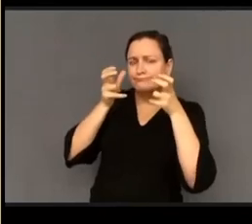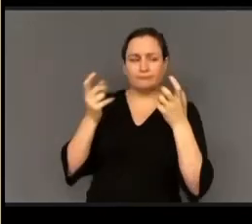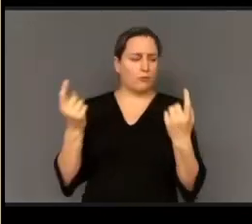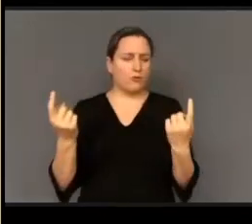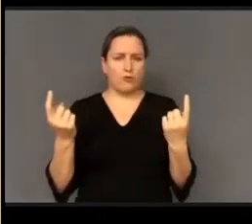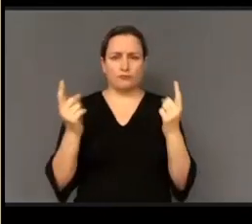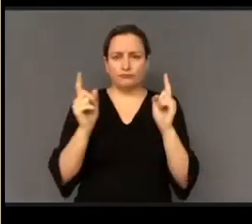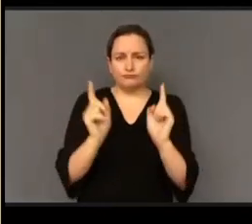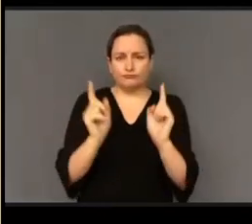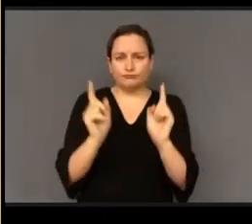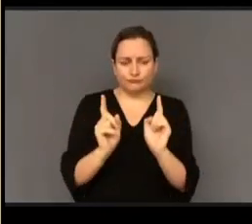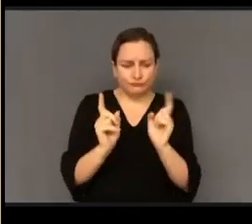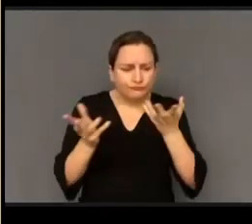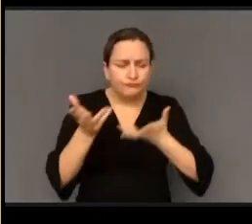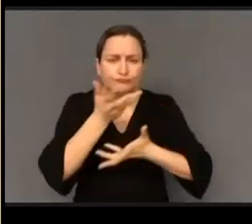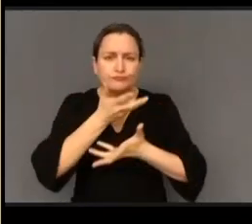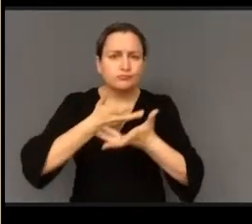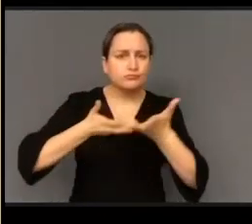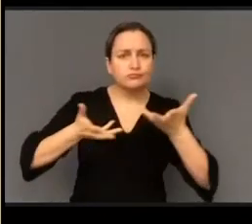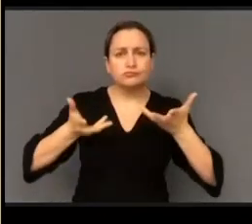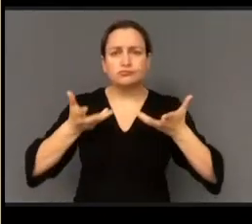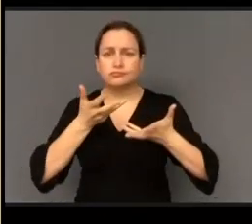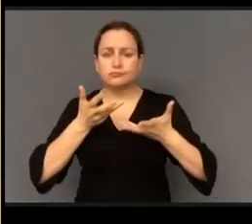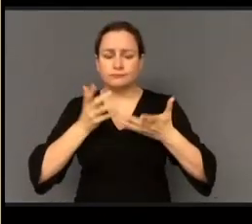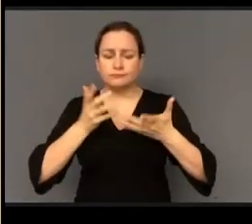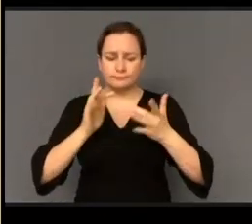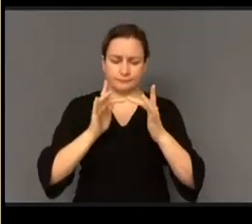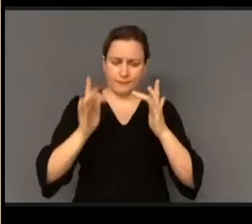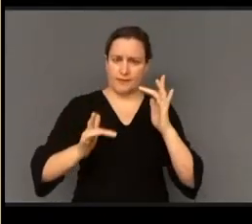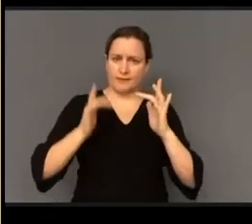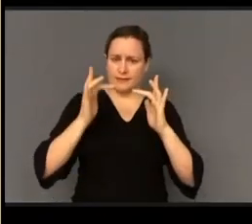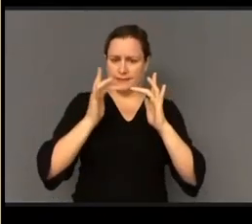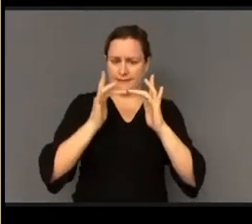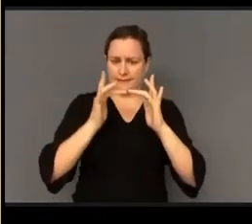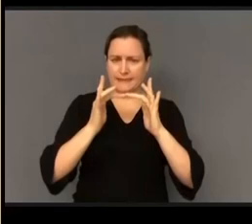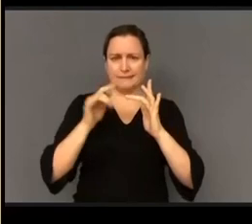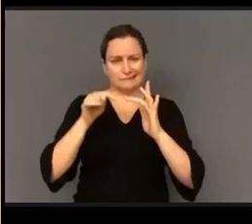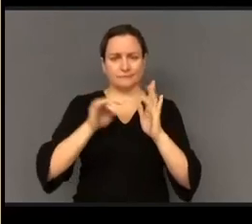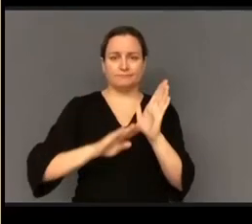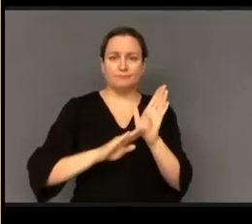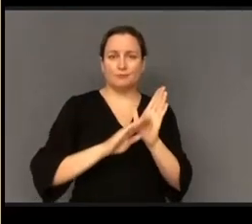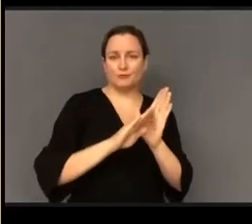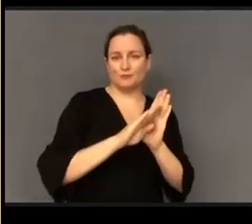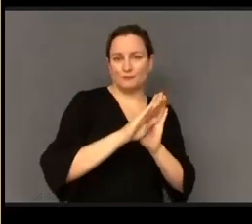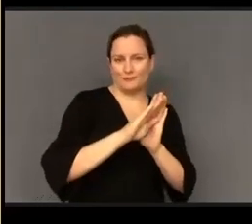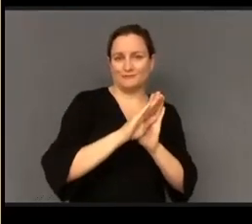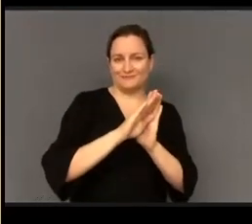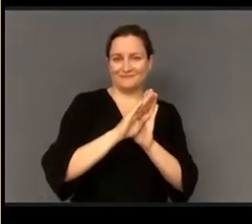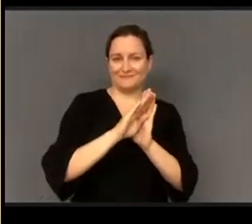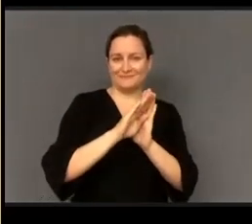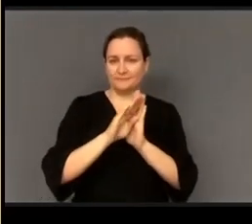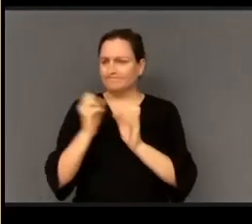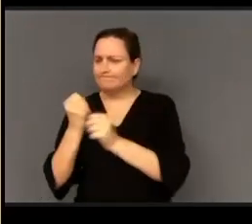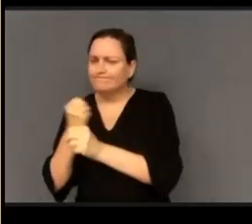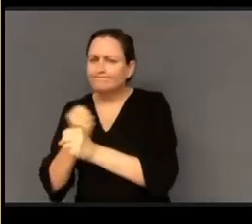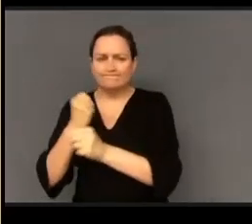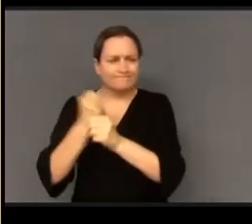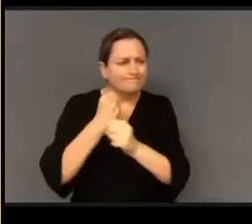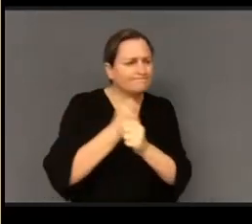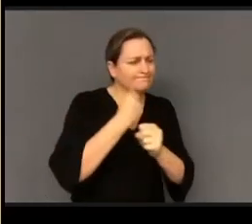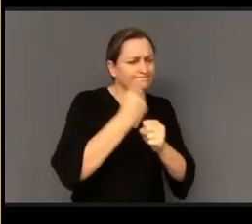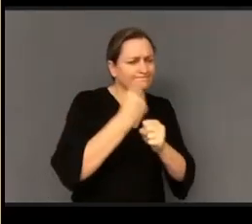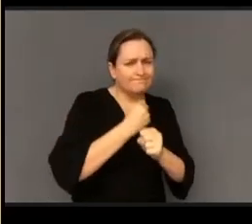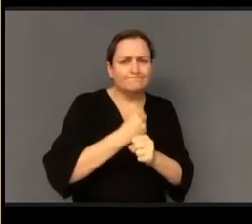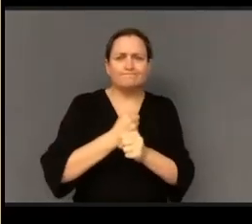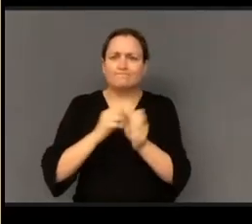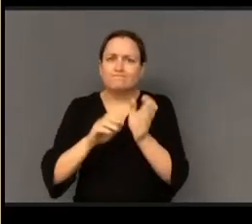et qui s'engagent à poursuivre la discussion pour améliorer l'Internet, pour les efforts que vous déployez pour en faire